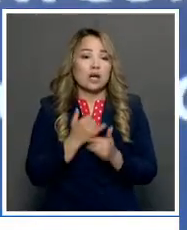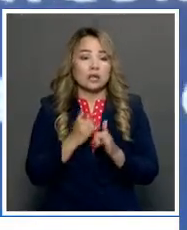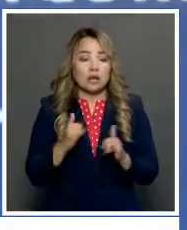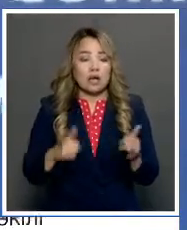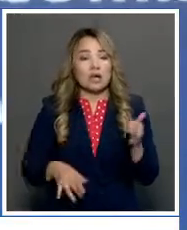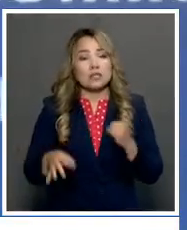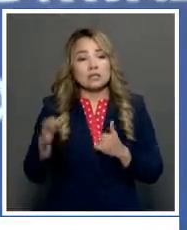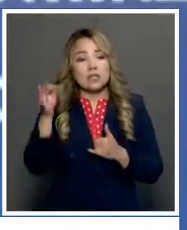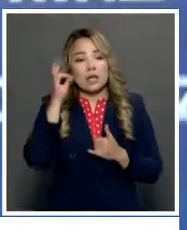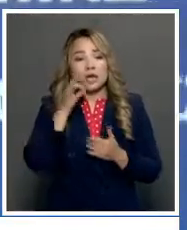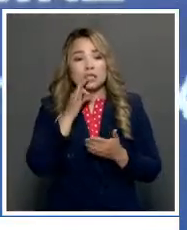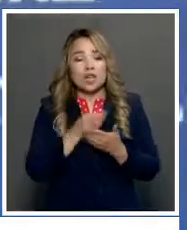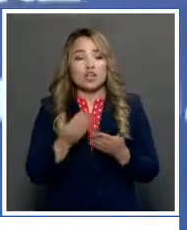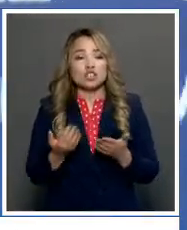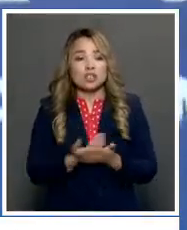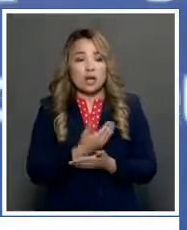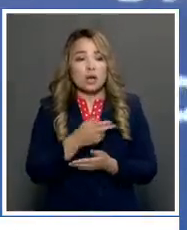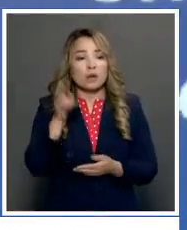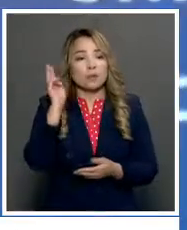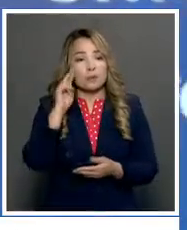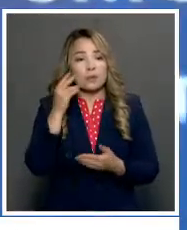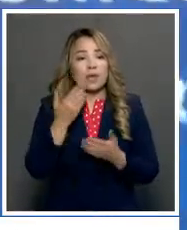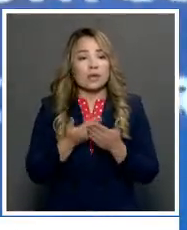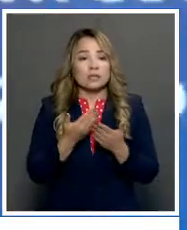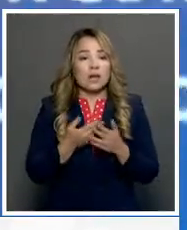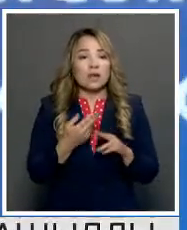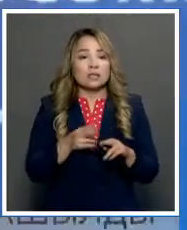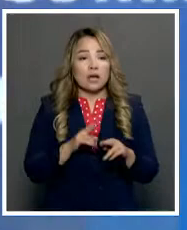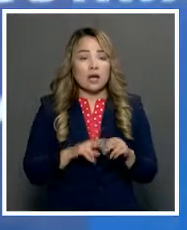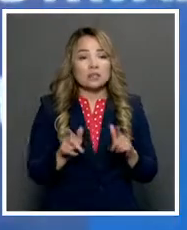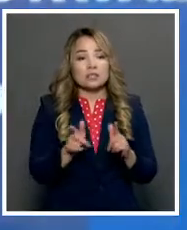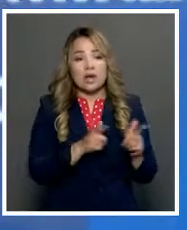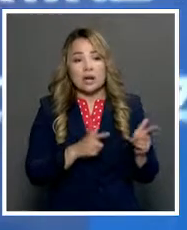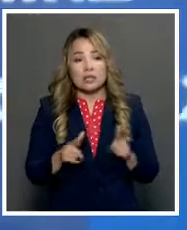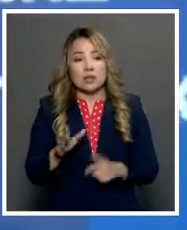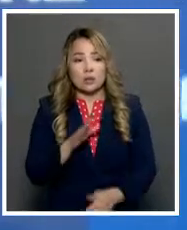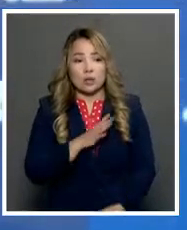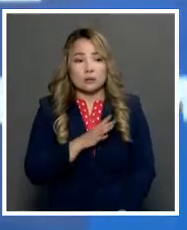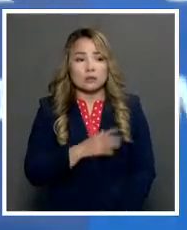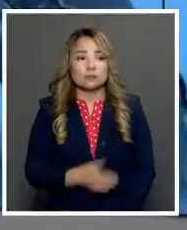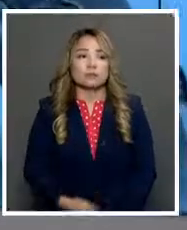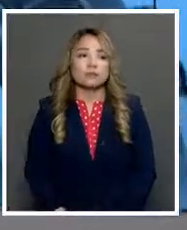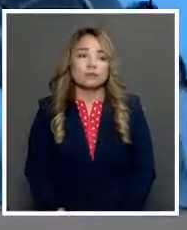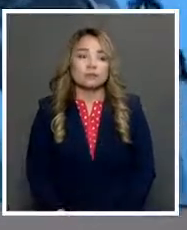есіне түсіріп, және жаңа нәрселер үйренсін деп осы курсты әзірлеген болатынбыз.